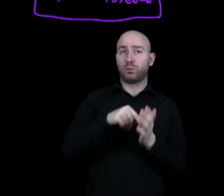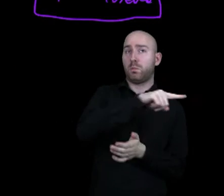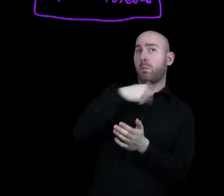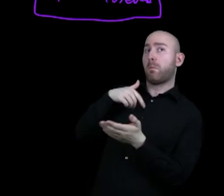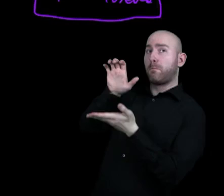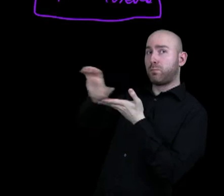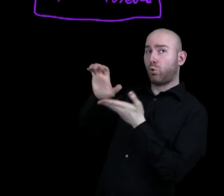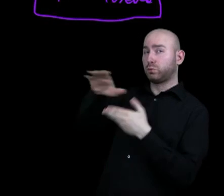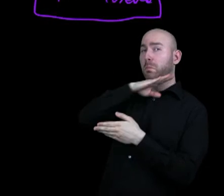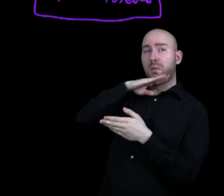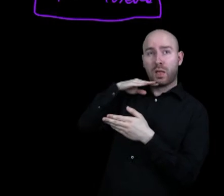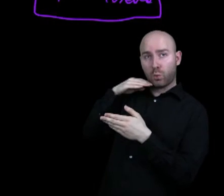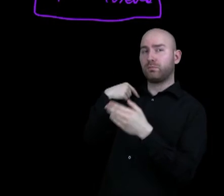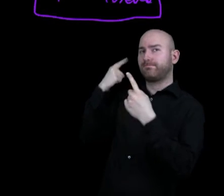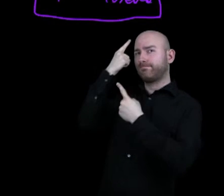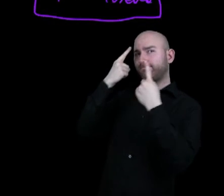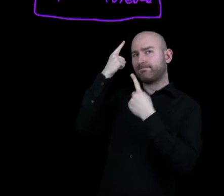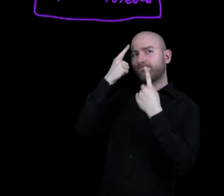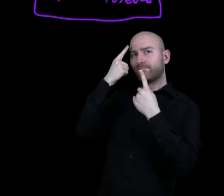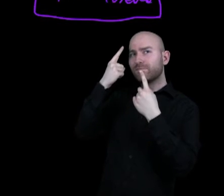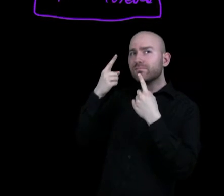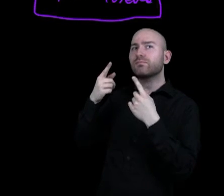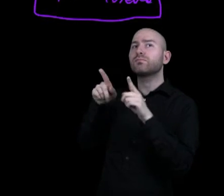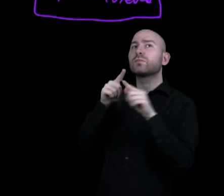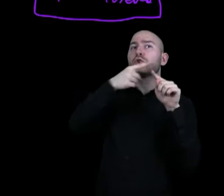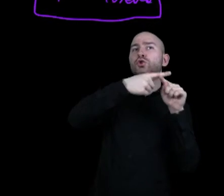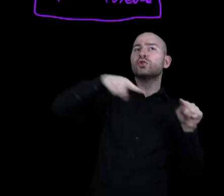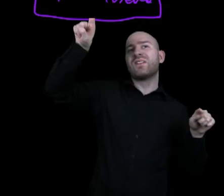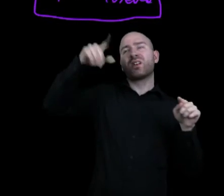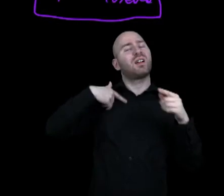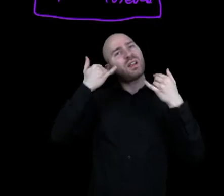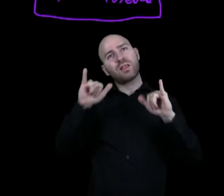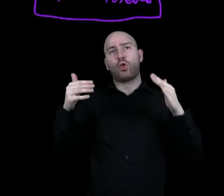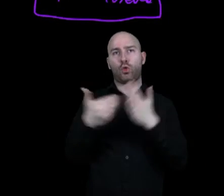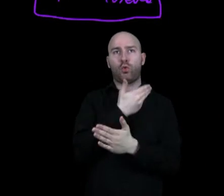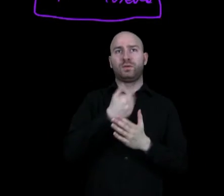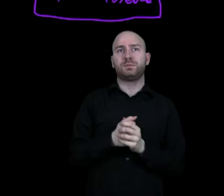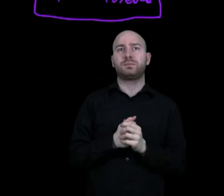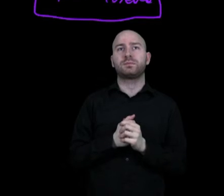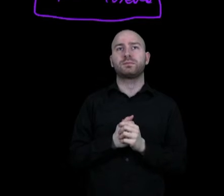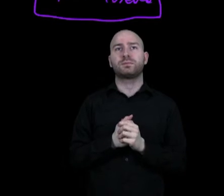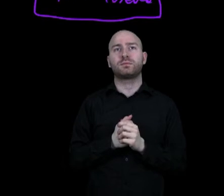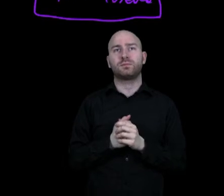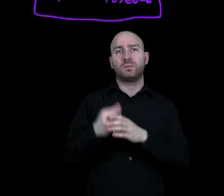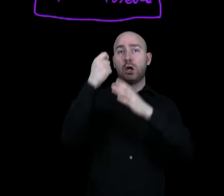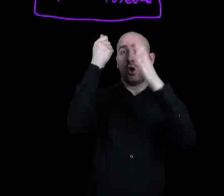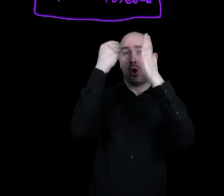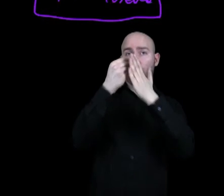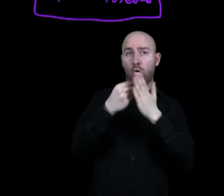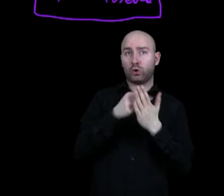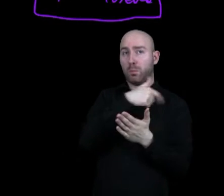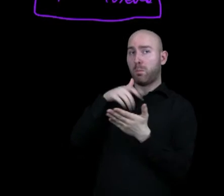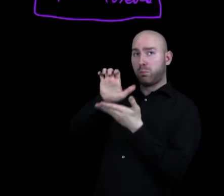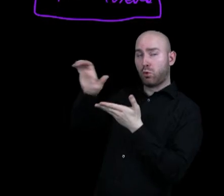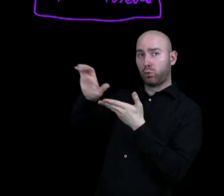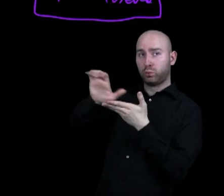stanie, jeśli tyle wyprodukujemy? Przemyślmy to na nowej krzywej. To koszty krańcowe producenta.